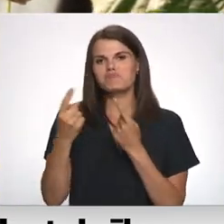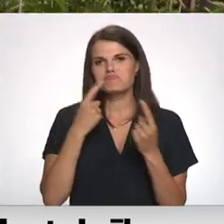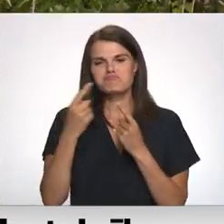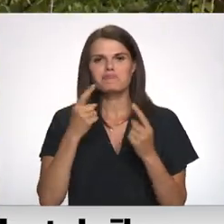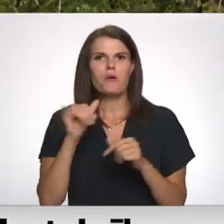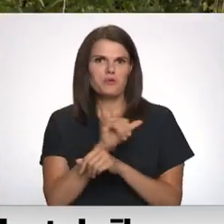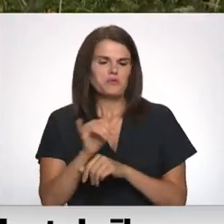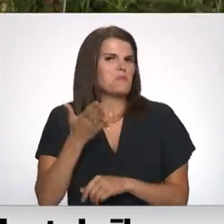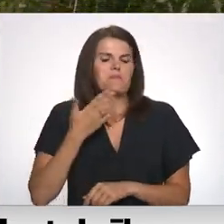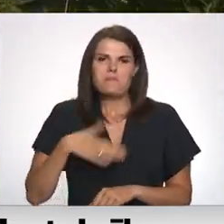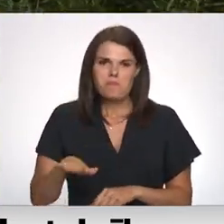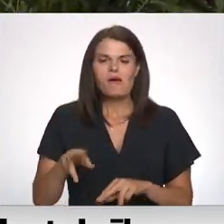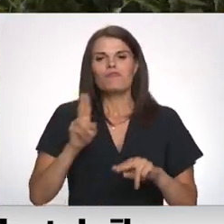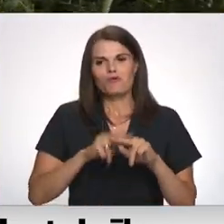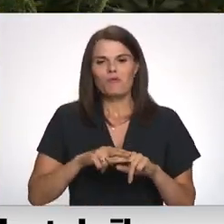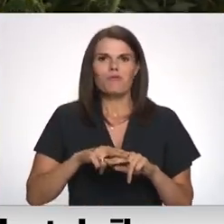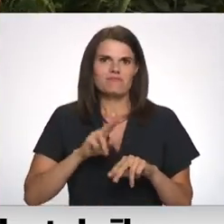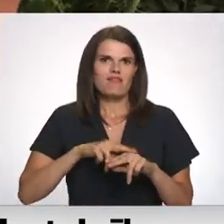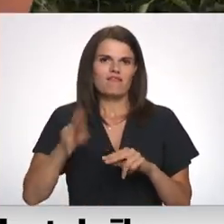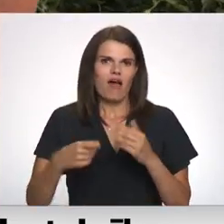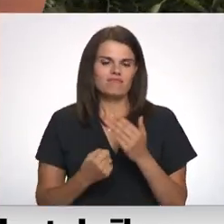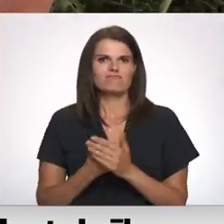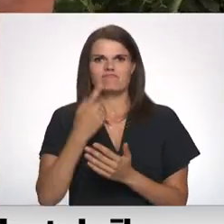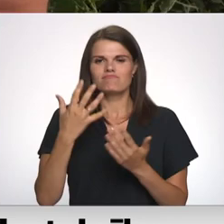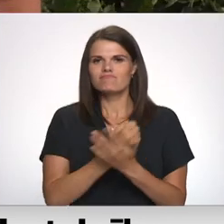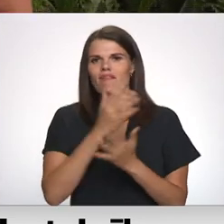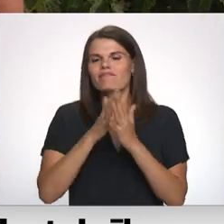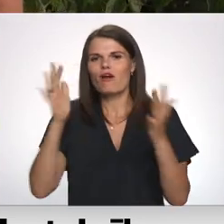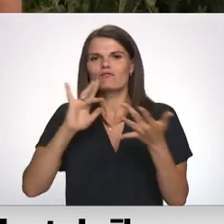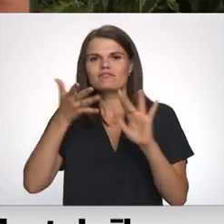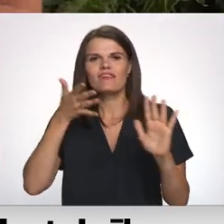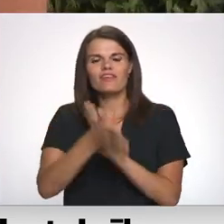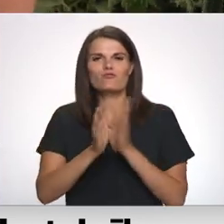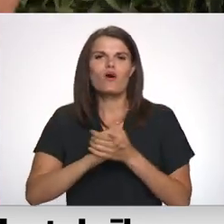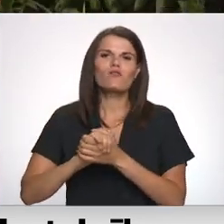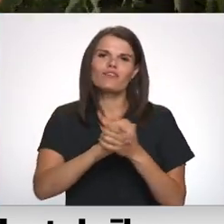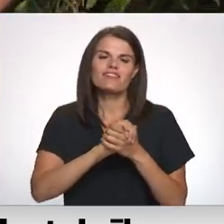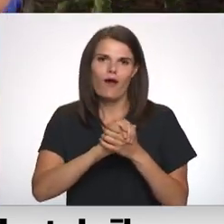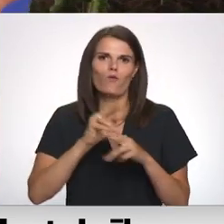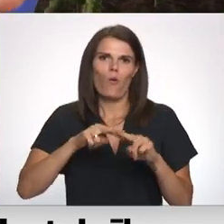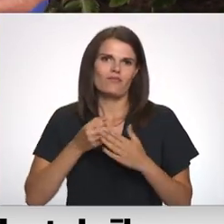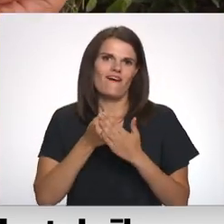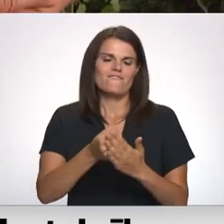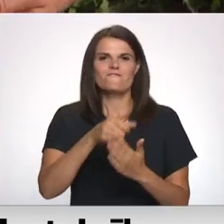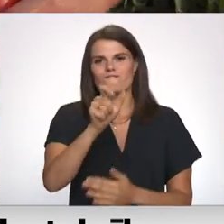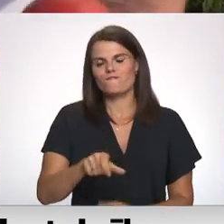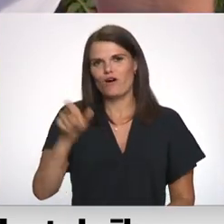Svetlānu aizrāvusi un ļāvusi atrast daudz virtuālo draugu, doma biedru un pat fanu.